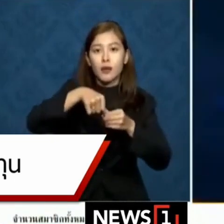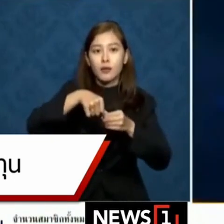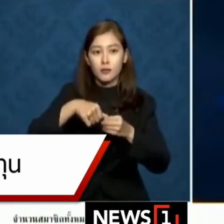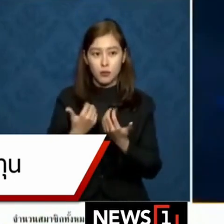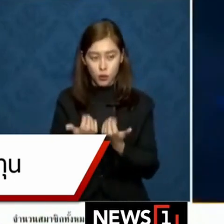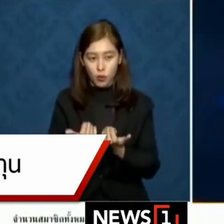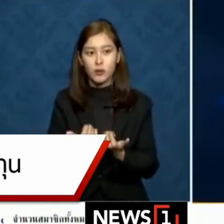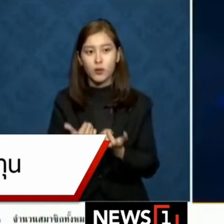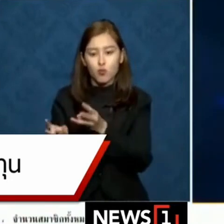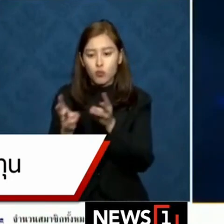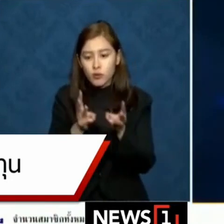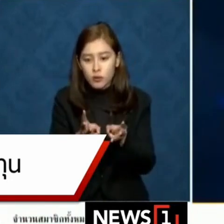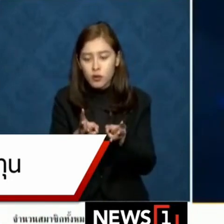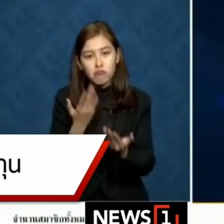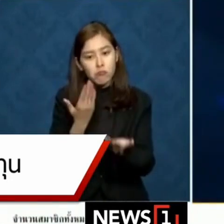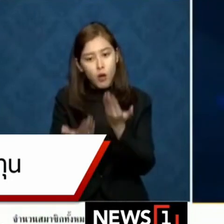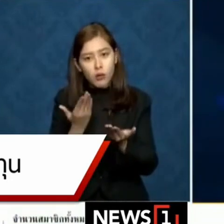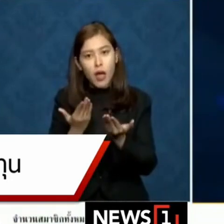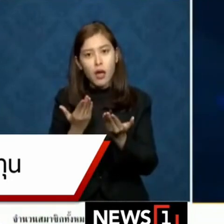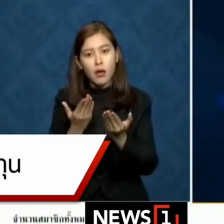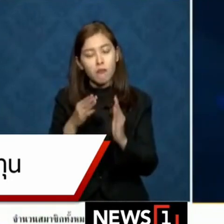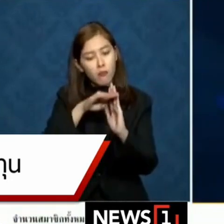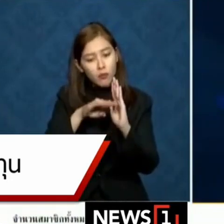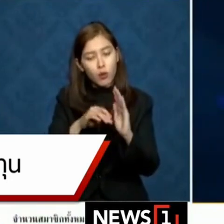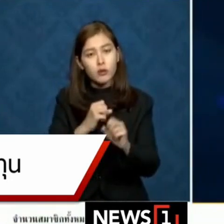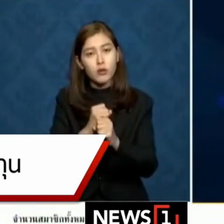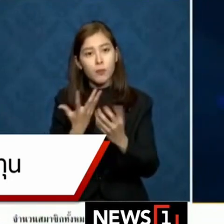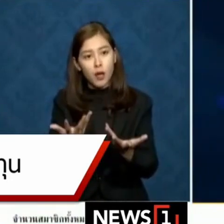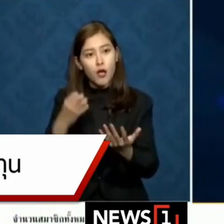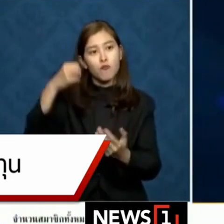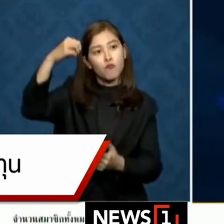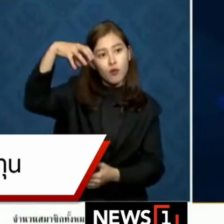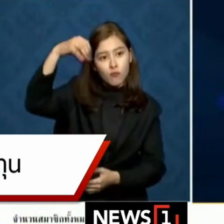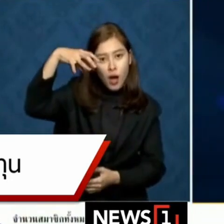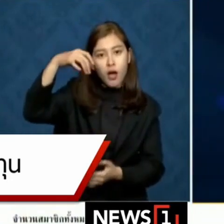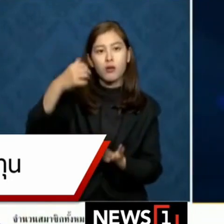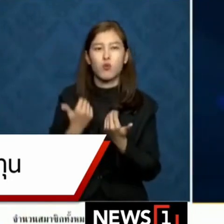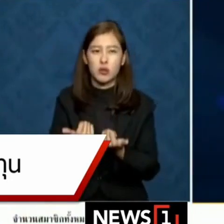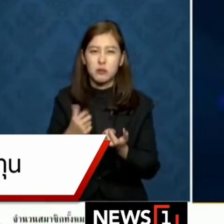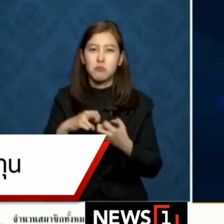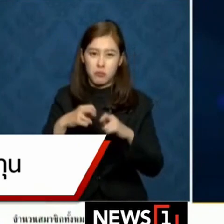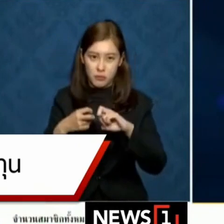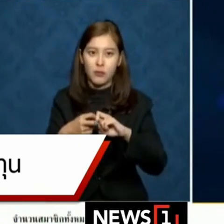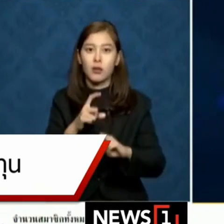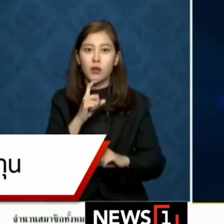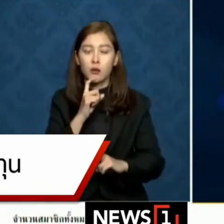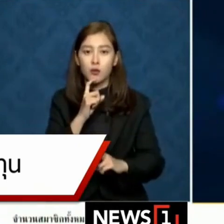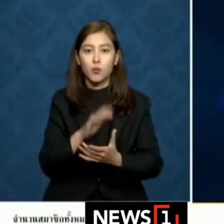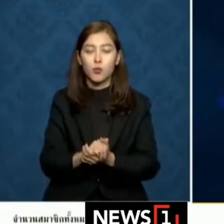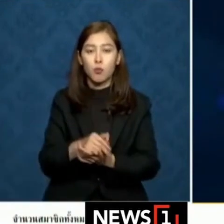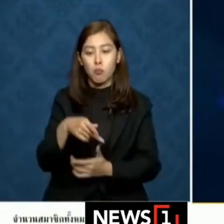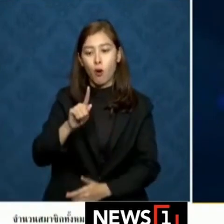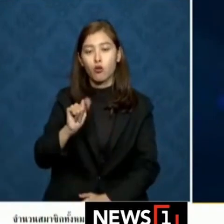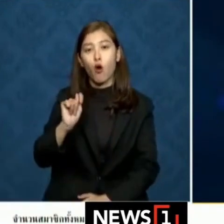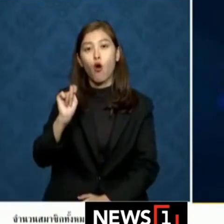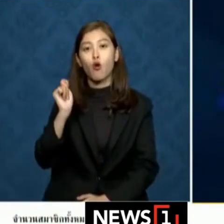ใจนายทุนเหมือนเดิมประมาณการยอดเงินคงเหลือของการไฟฟ้าฝ่ายผลิตแห่งประประเทศไทยหรือกฟผที่เผชิญกับ